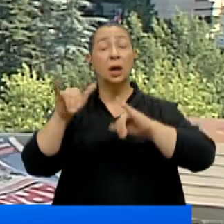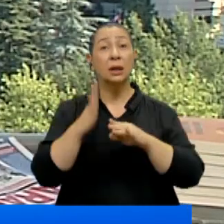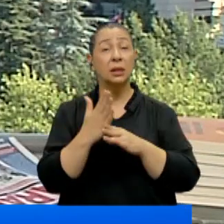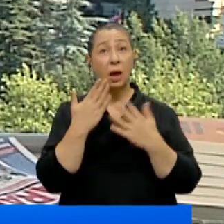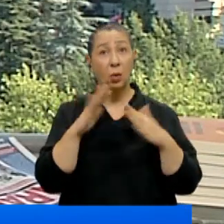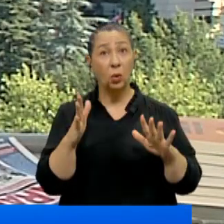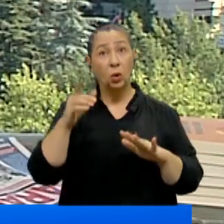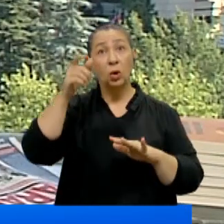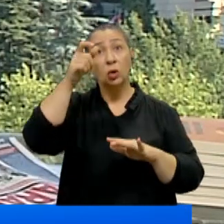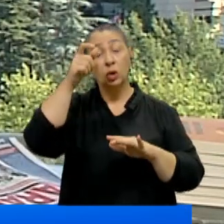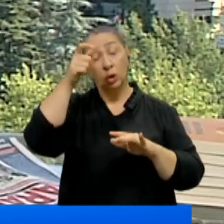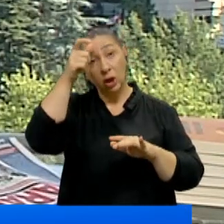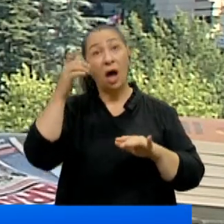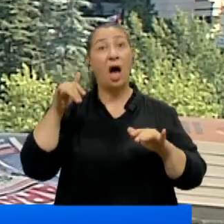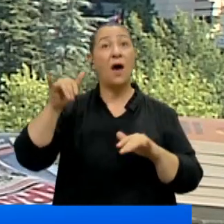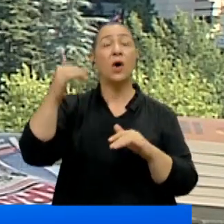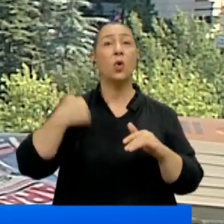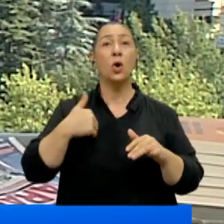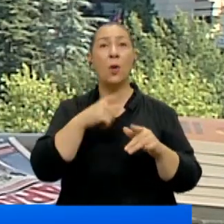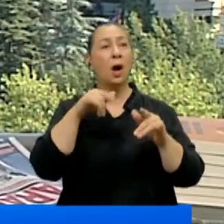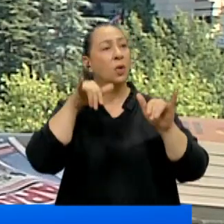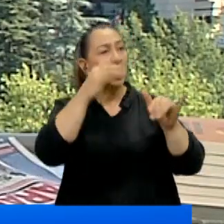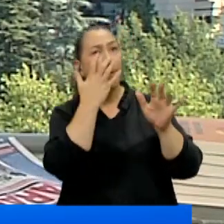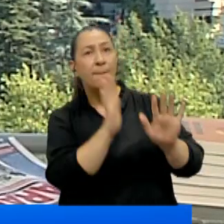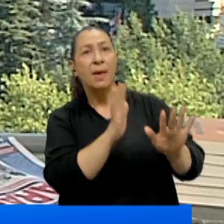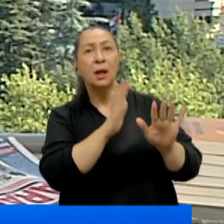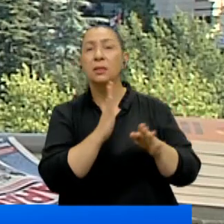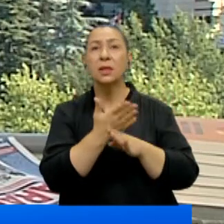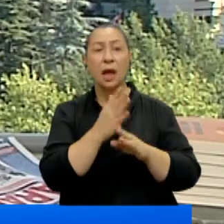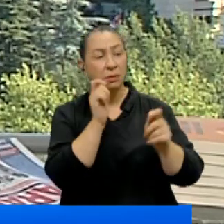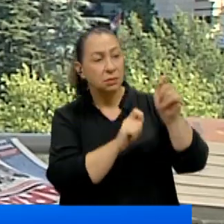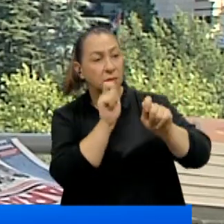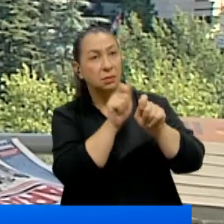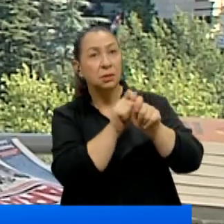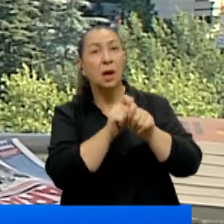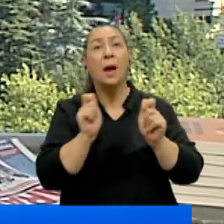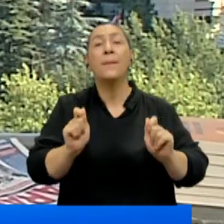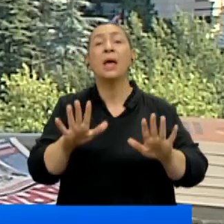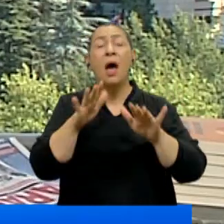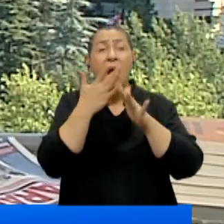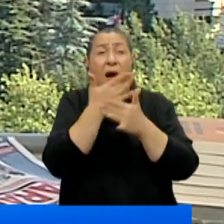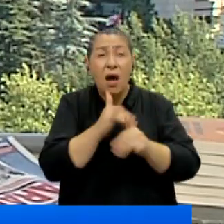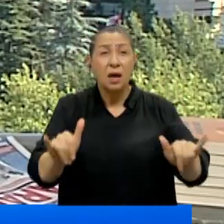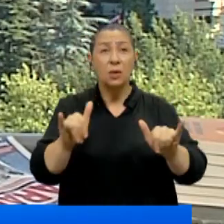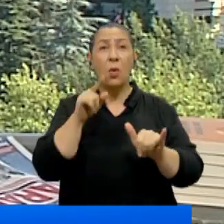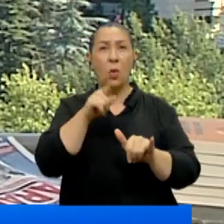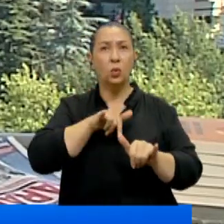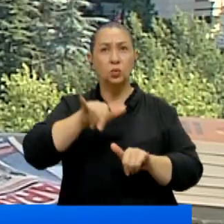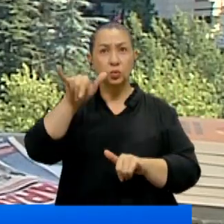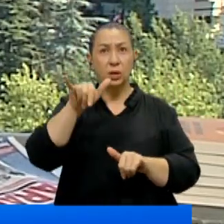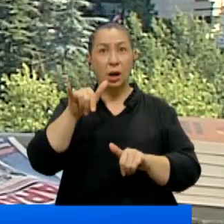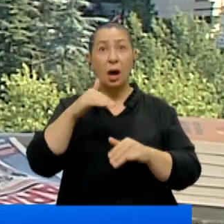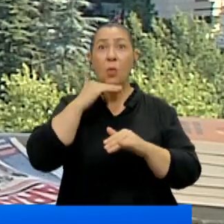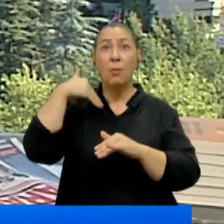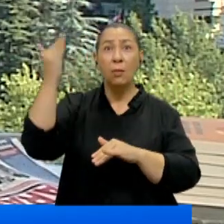yok? Türk Hava Kurumu'nun o hangarlarında bekleyen uçaklar, bunlar neden modernize edilmedi? Ve tıpkısının aynısı o uçaklar.